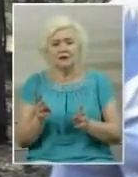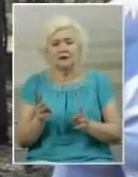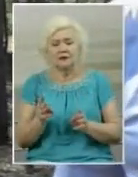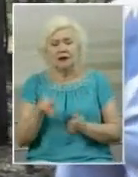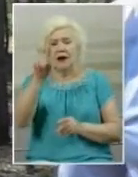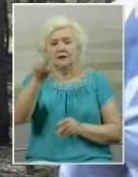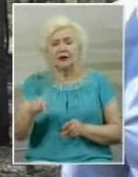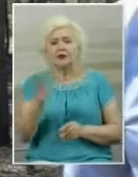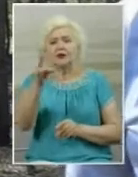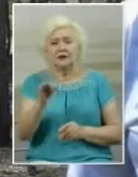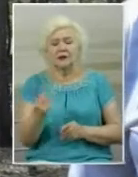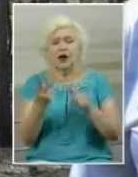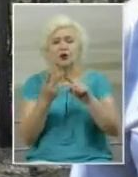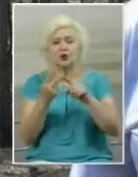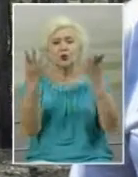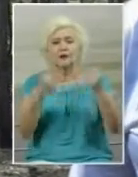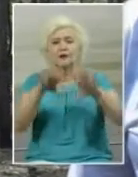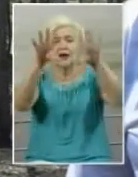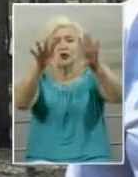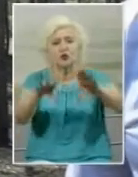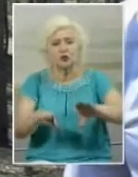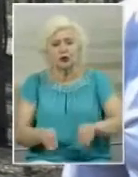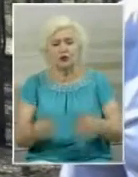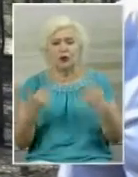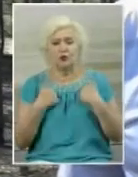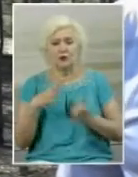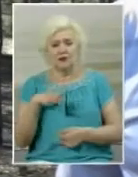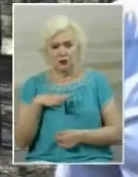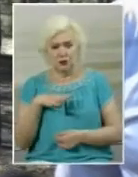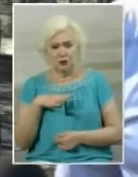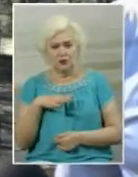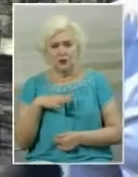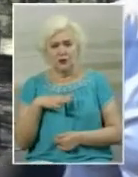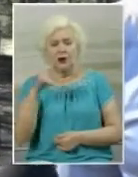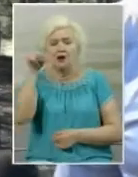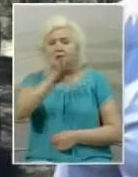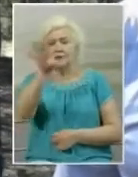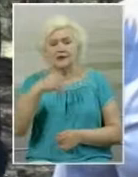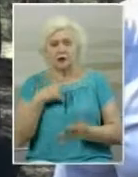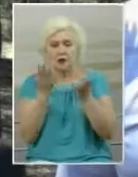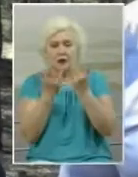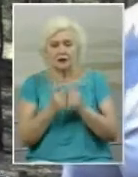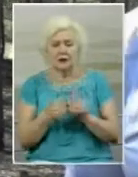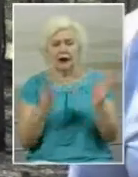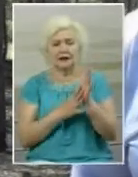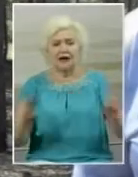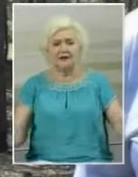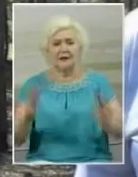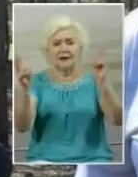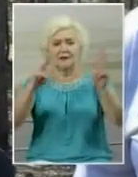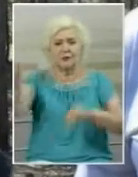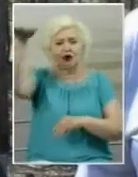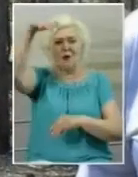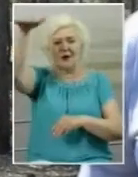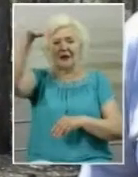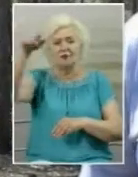займань, навіть на другий день тушіння у нас було, це що я нарахував, 9 спишок верхових,